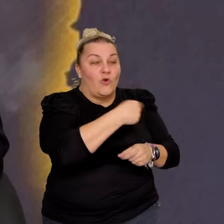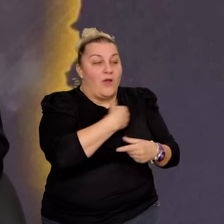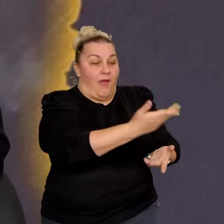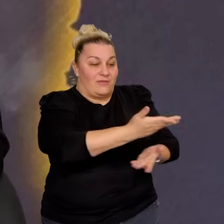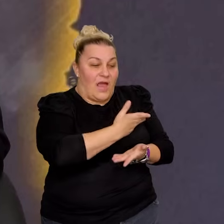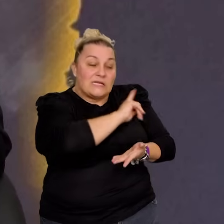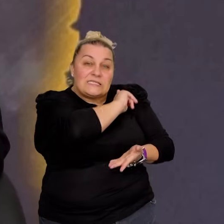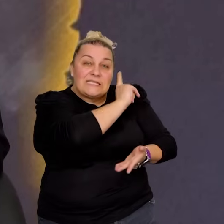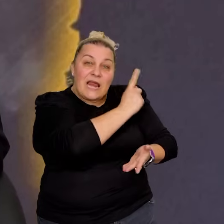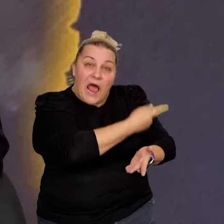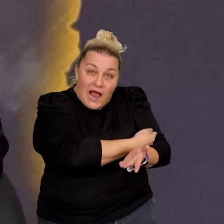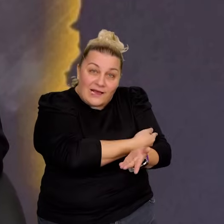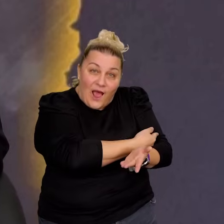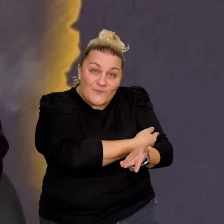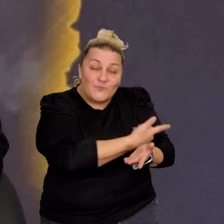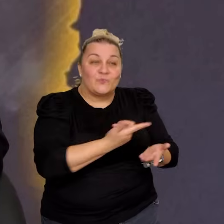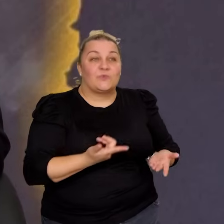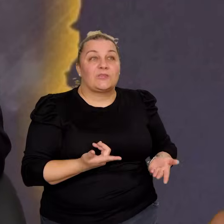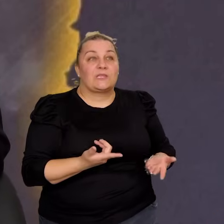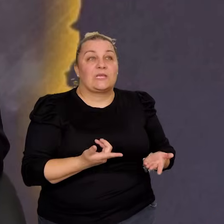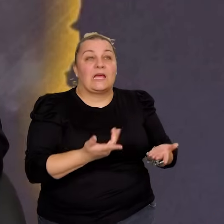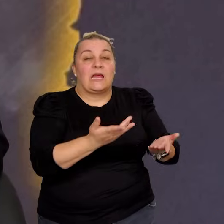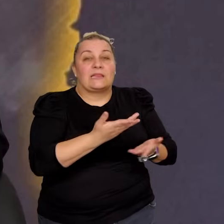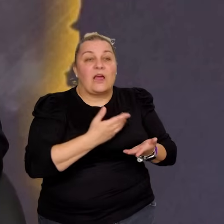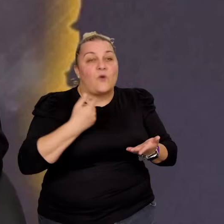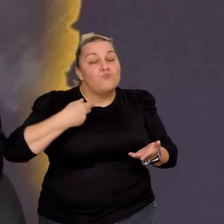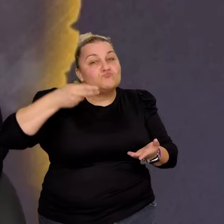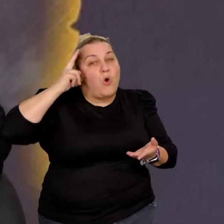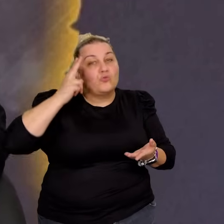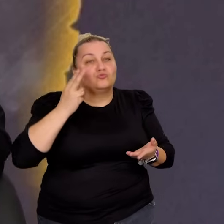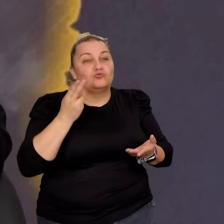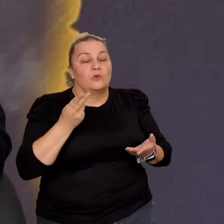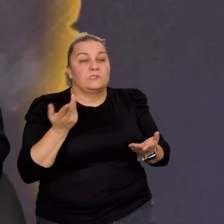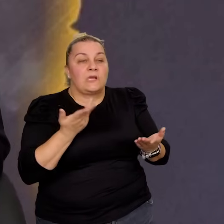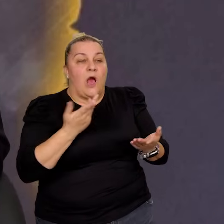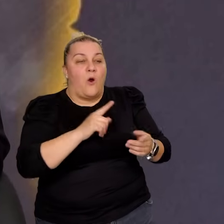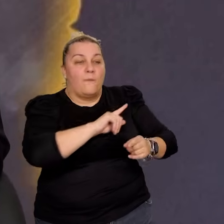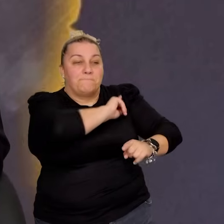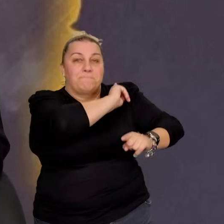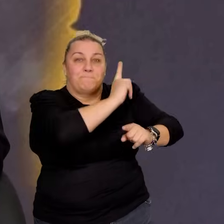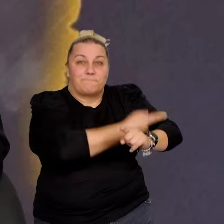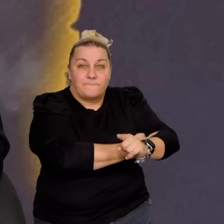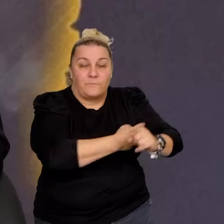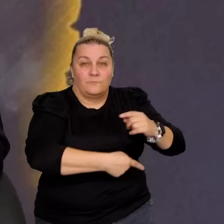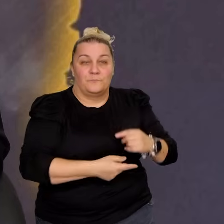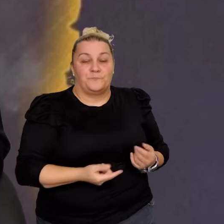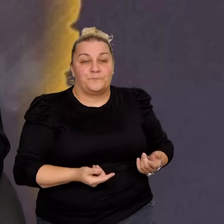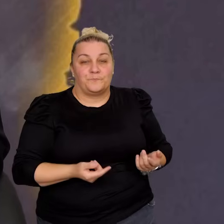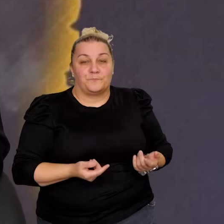snagu i dao ti neki potencijal, odnosno dao ti nešto da izdržiš to